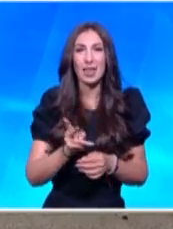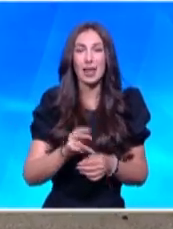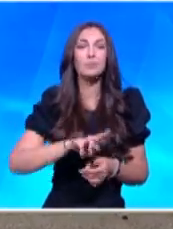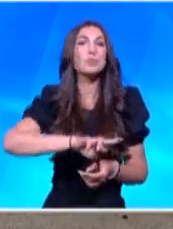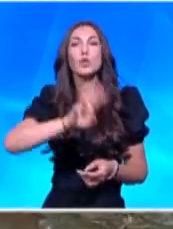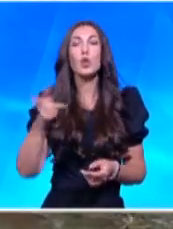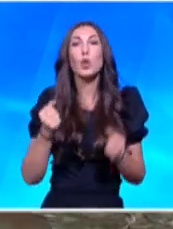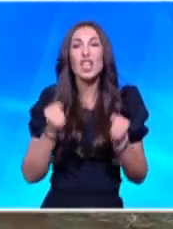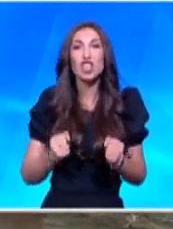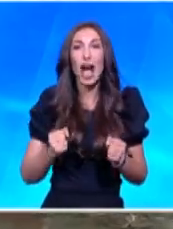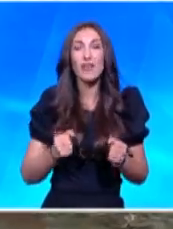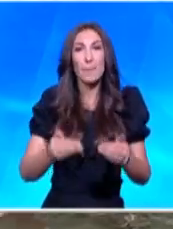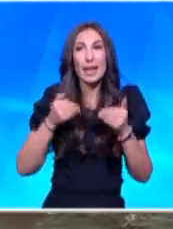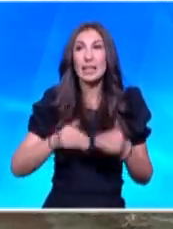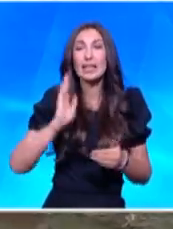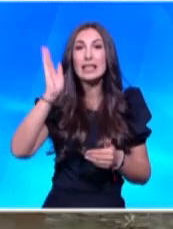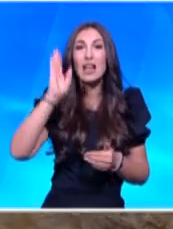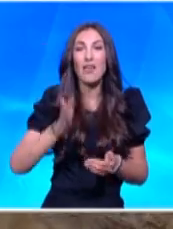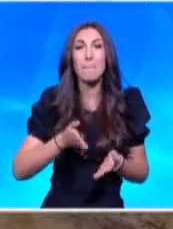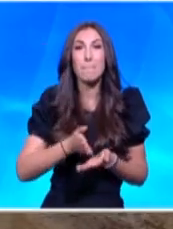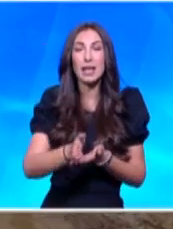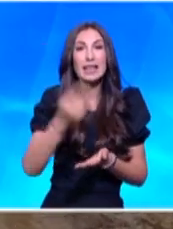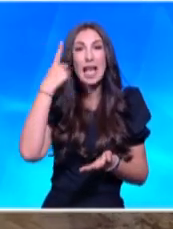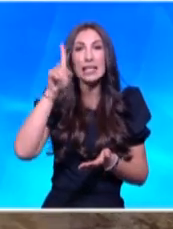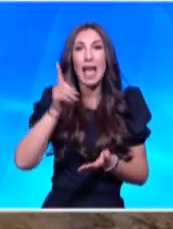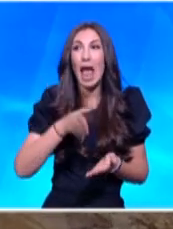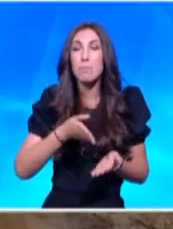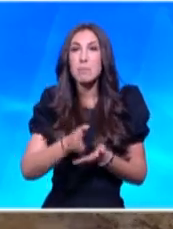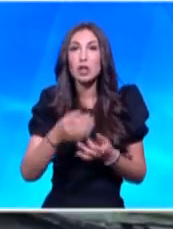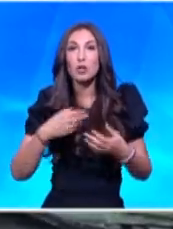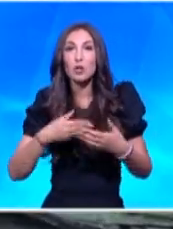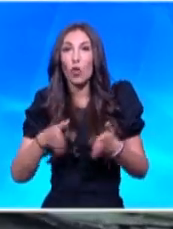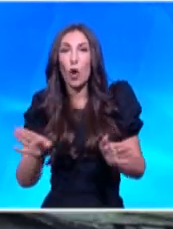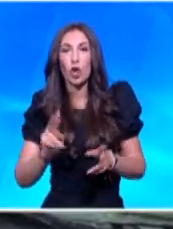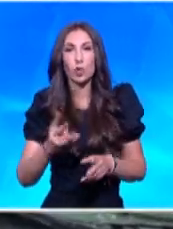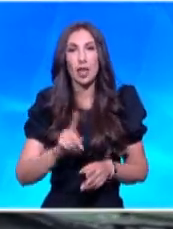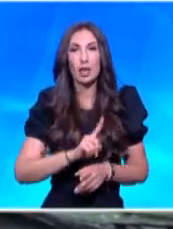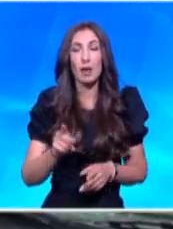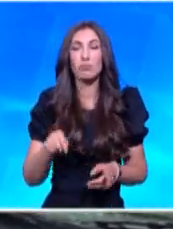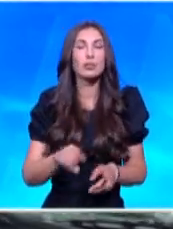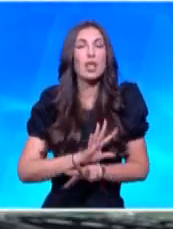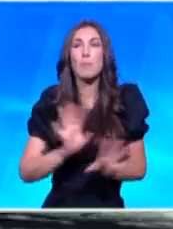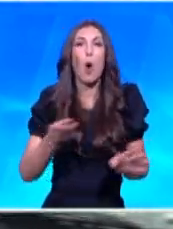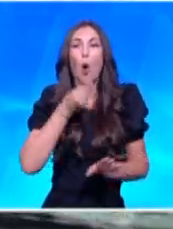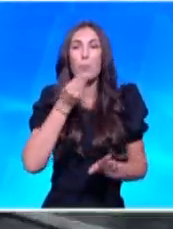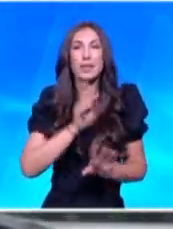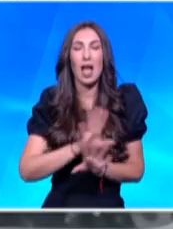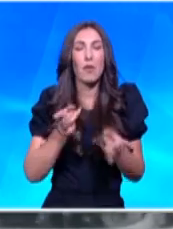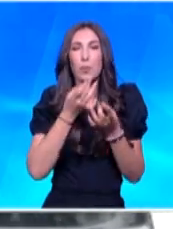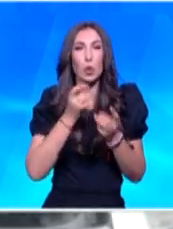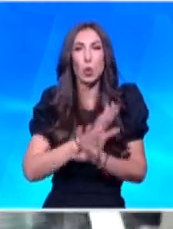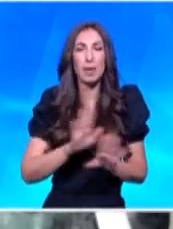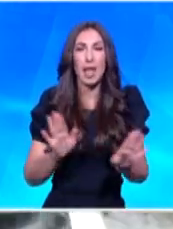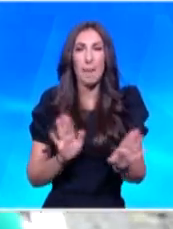Други изчакват преди да тръгнат на път. Не знаят дали пътищата са проходими. Нещо неописуемо, просто нямам думи. За първи път ли се